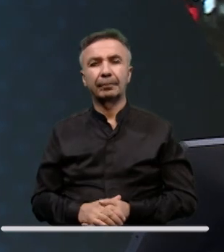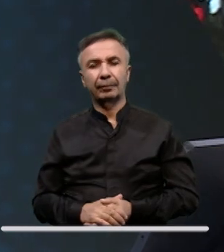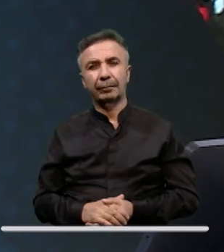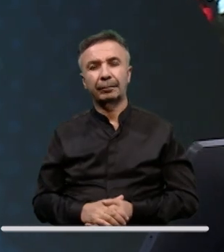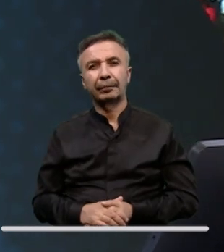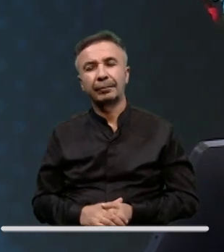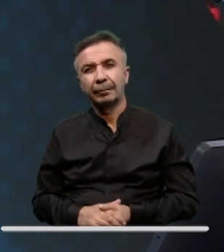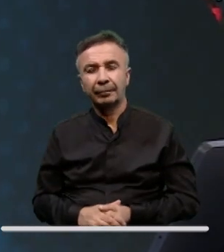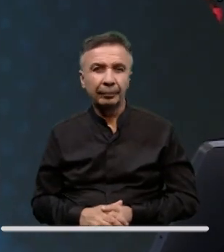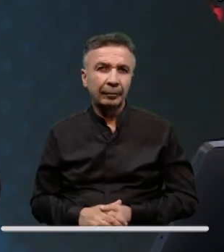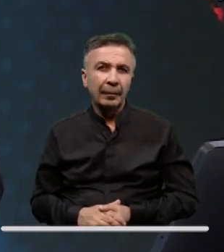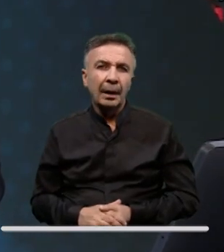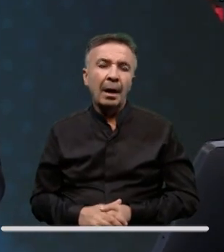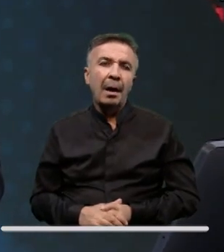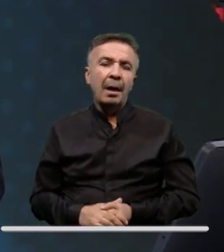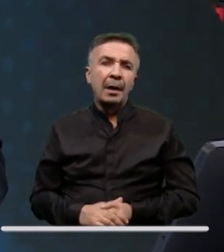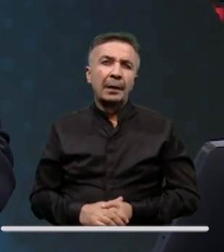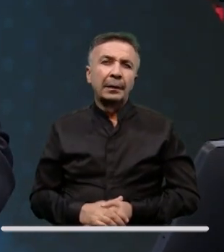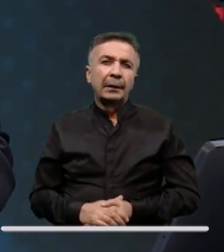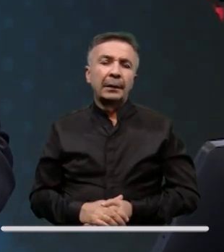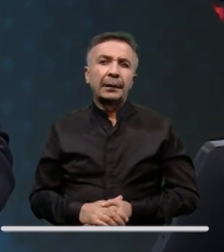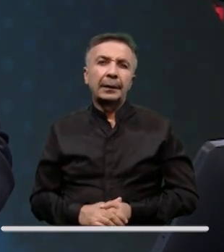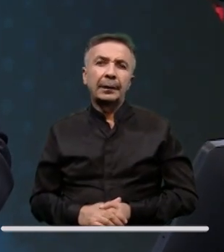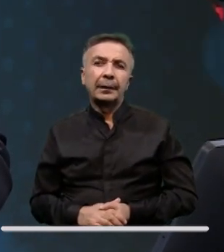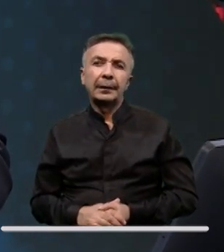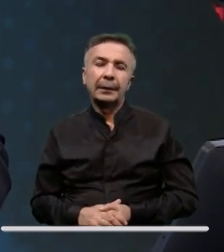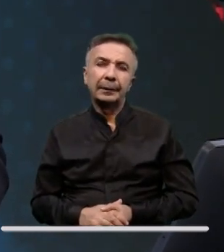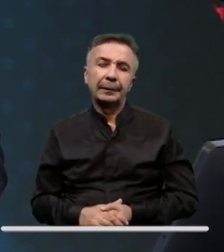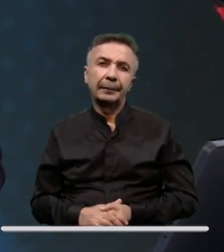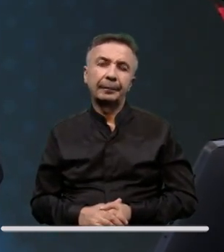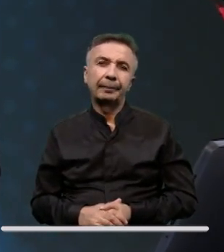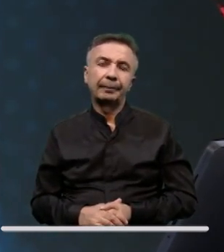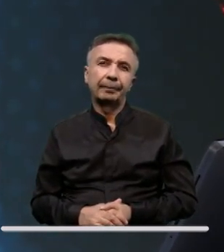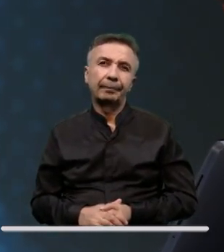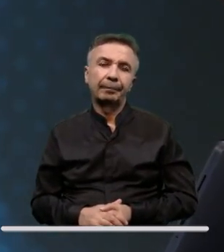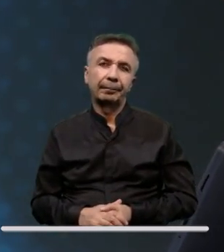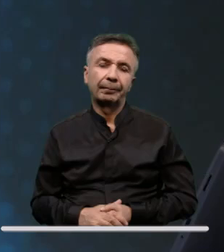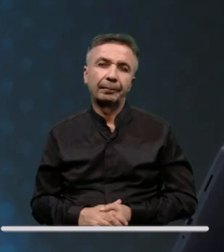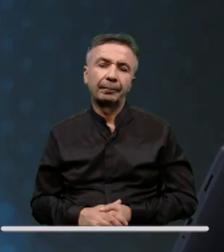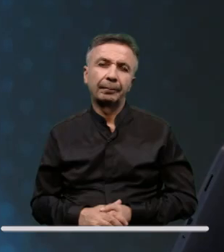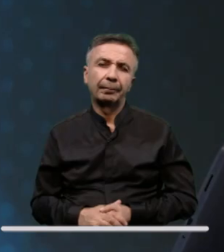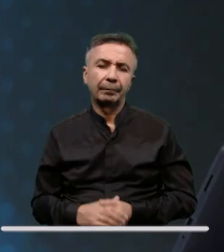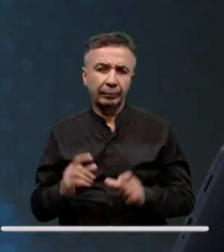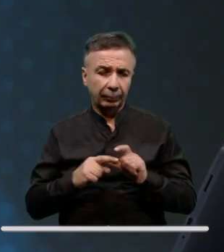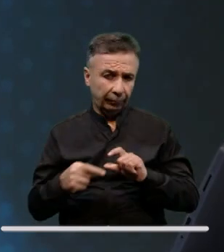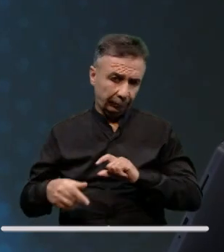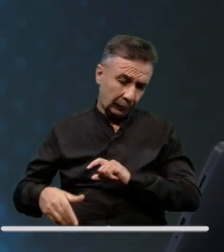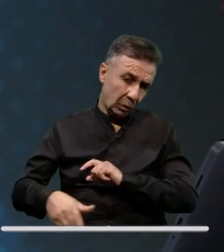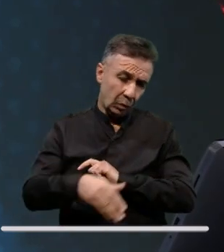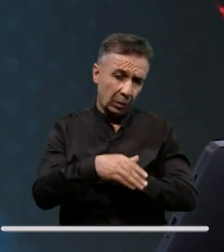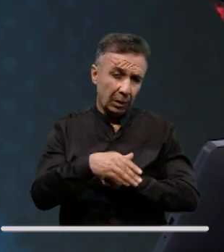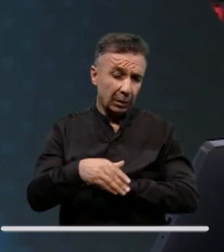soruyu Biraz açmak istiyorum yüksek müsaadelerinize Çünkü Eee bilmiyorum sizin kulağınıza geldi mi Ama sokakta bazen vatandaşla